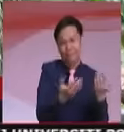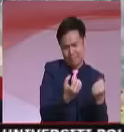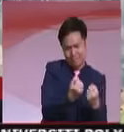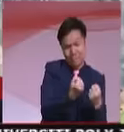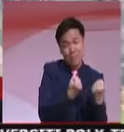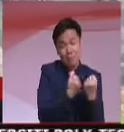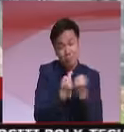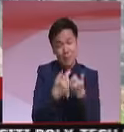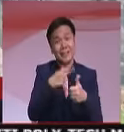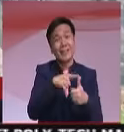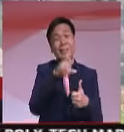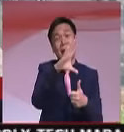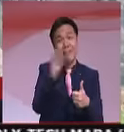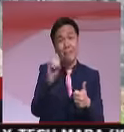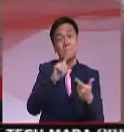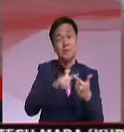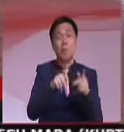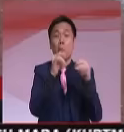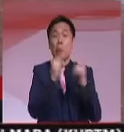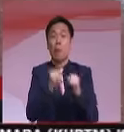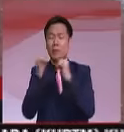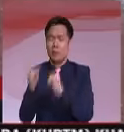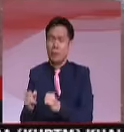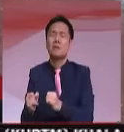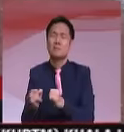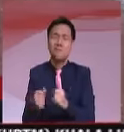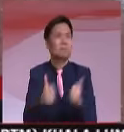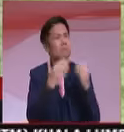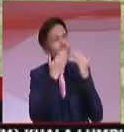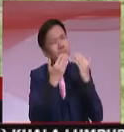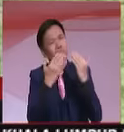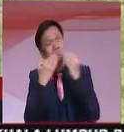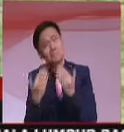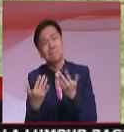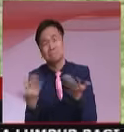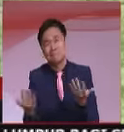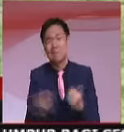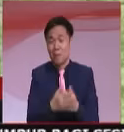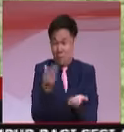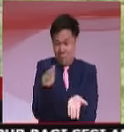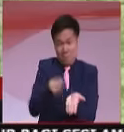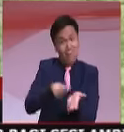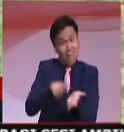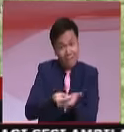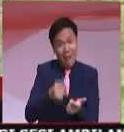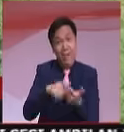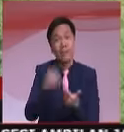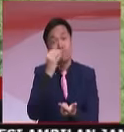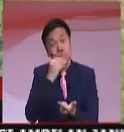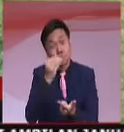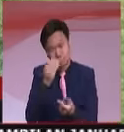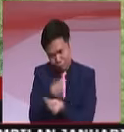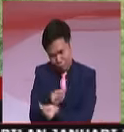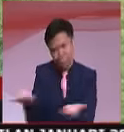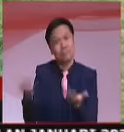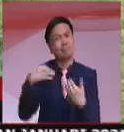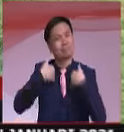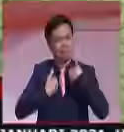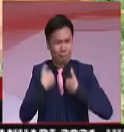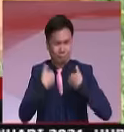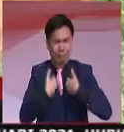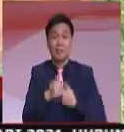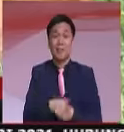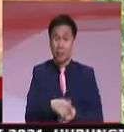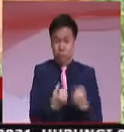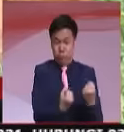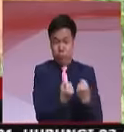termasuk syari'at dan individu Ahmad menggalakkan bukan saja dari segi keuangan malah makanan sumbangan